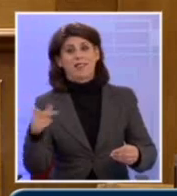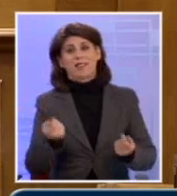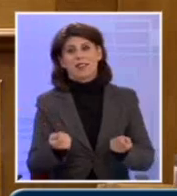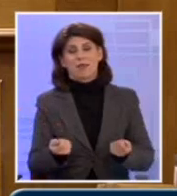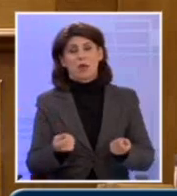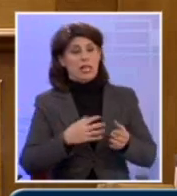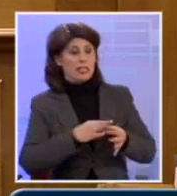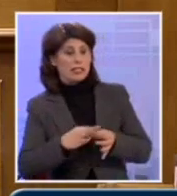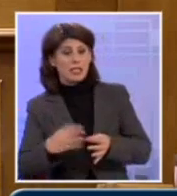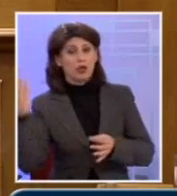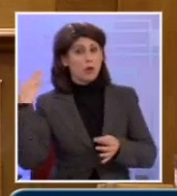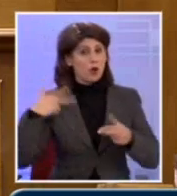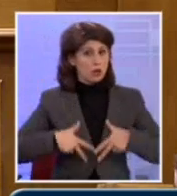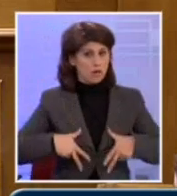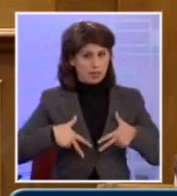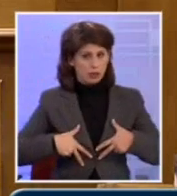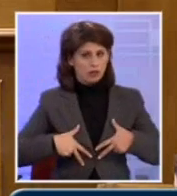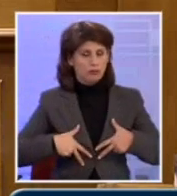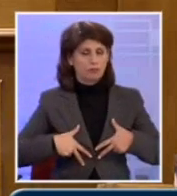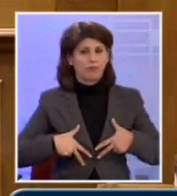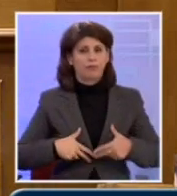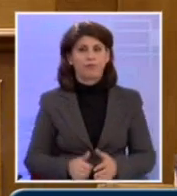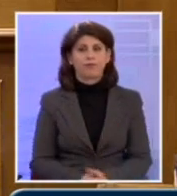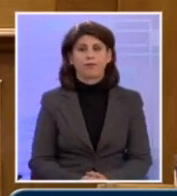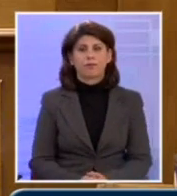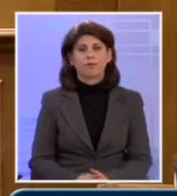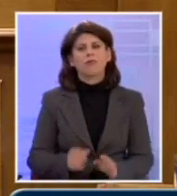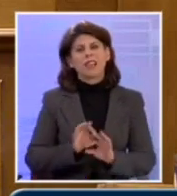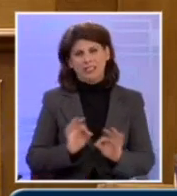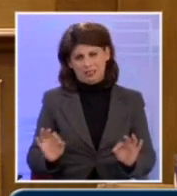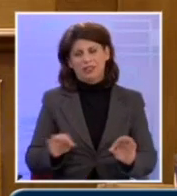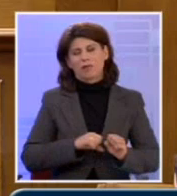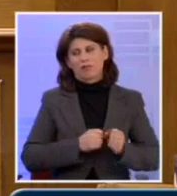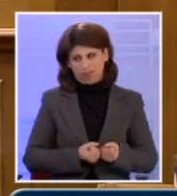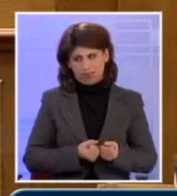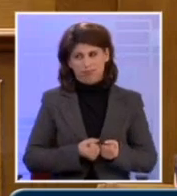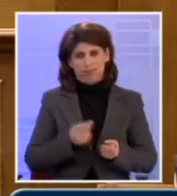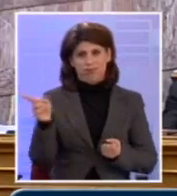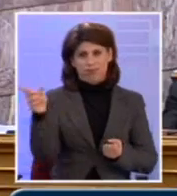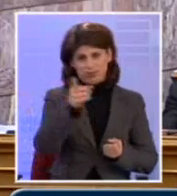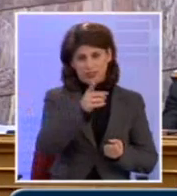η συνέχεια των προηγούμενων κυβερνήσεων, σίγουρα τους έχουμε απογοητεύσει.